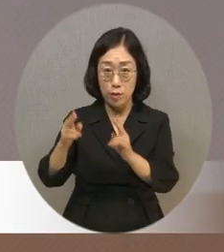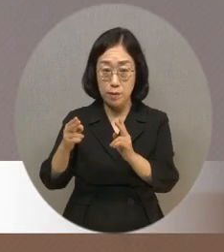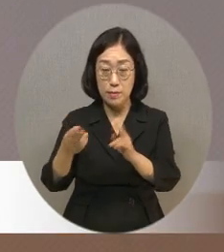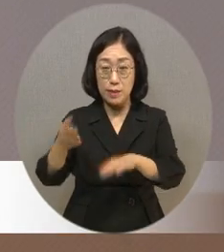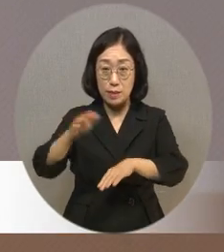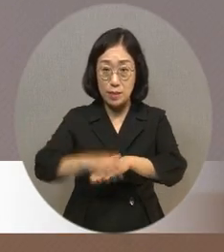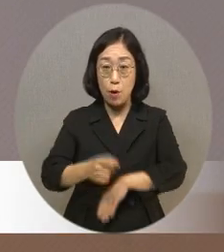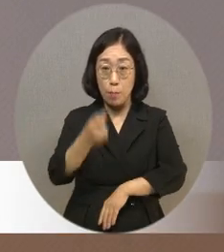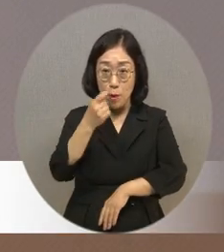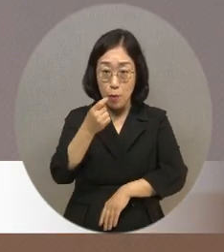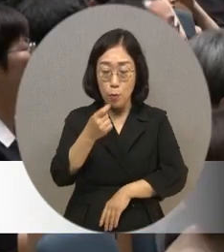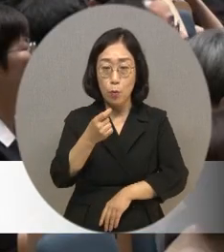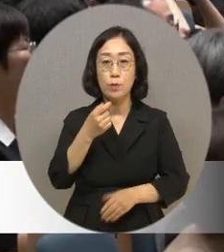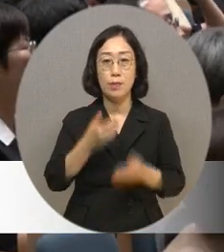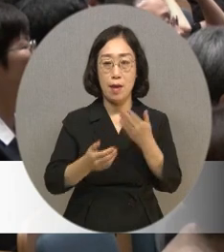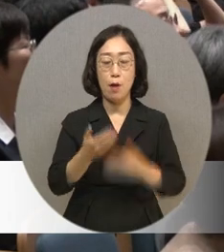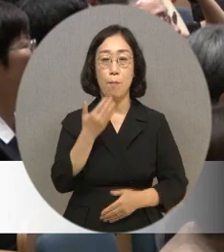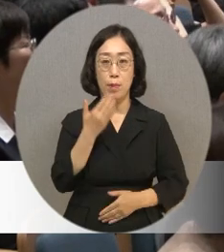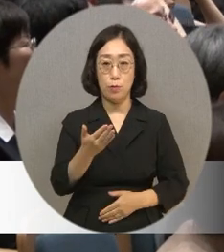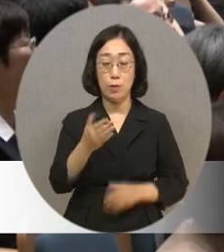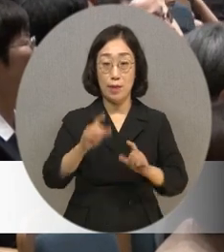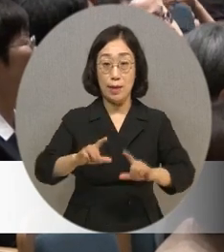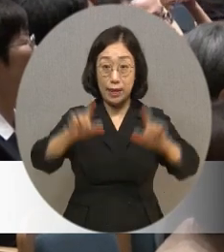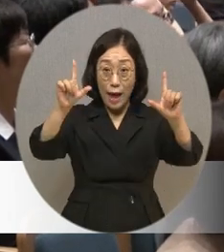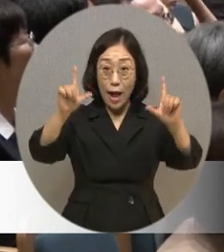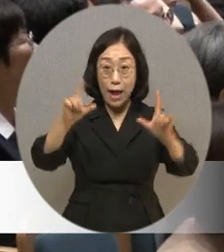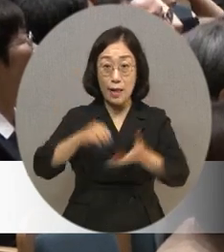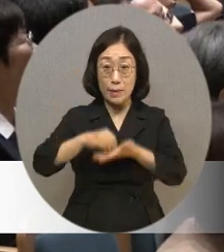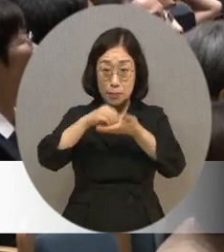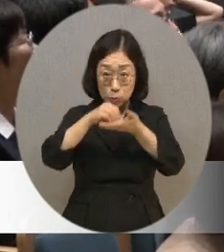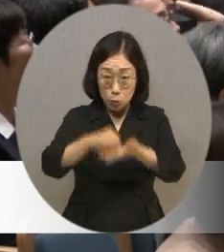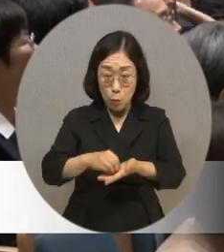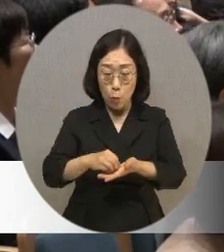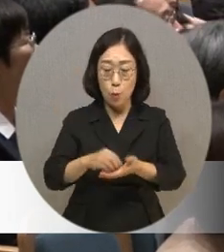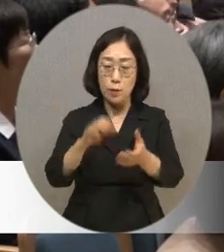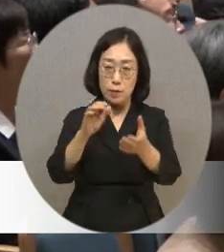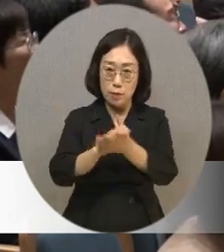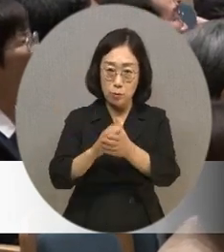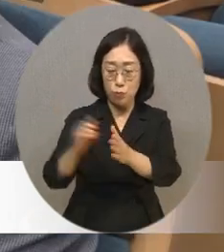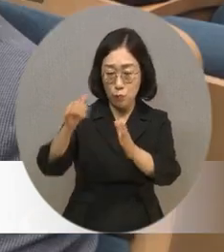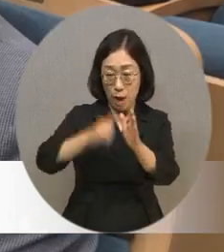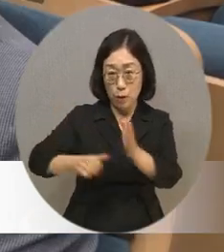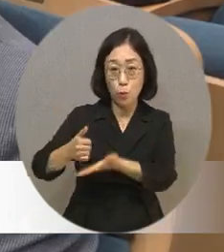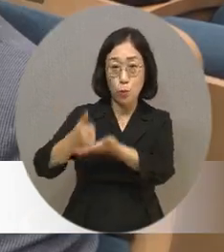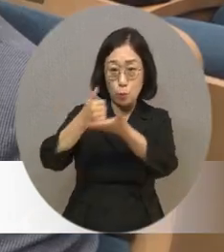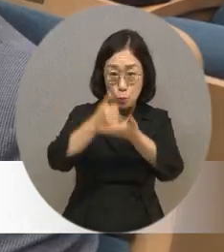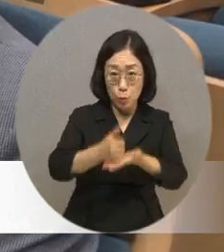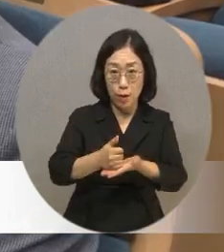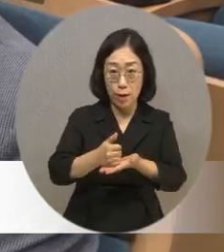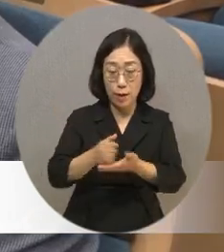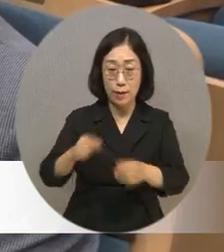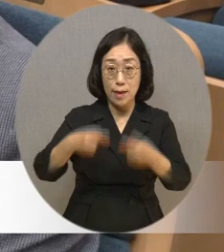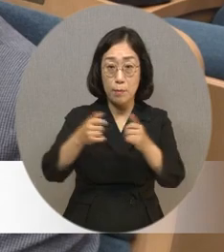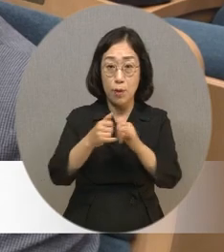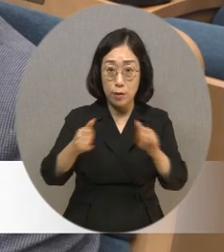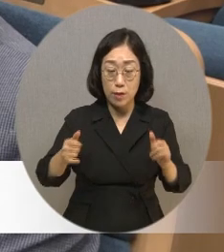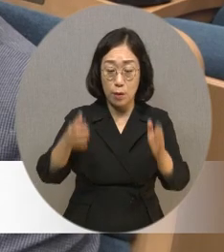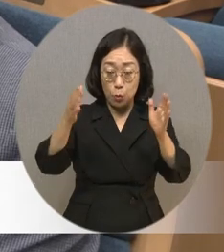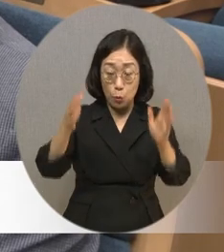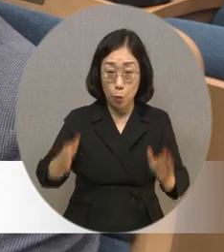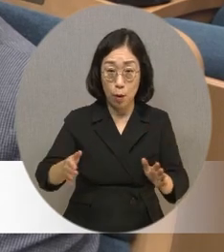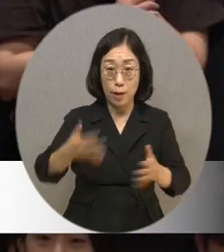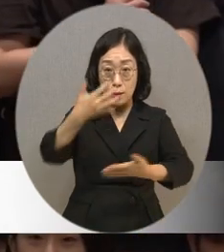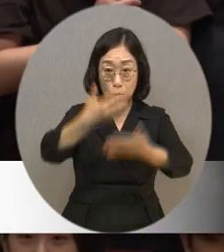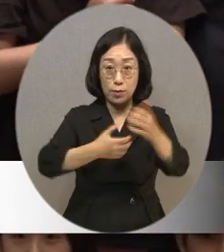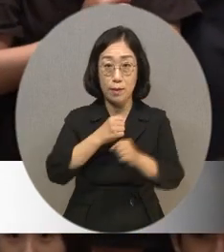배우고 체험할 수 있었고 이날 입소식을 시작으로 친구 가족을 초대해 참여자들이 만든 영상